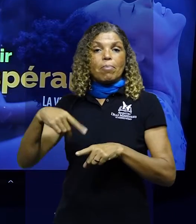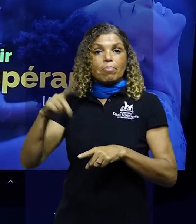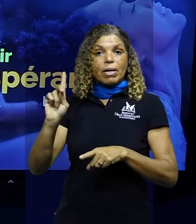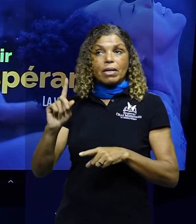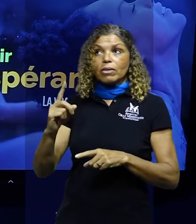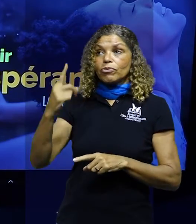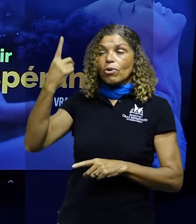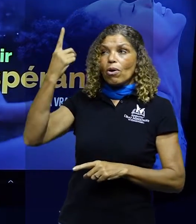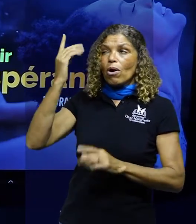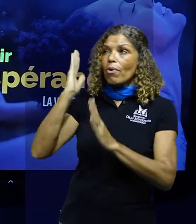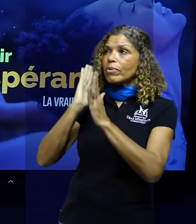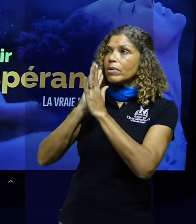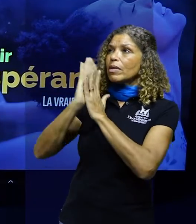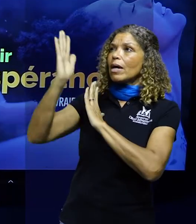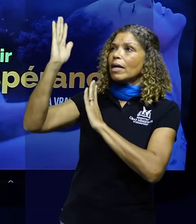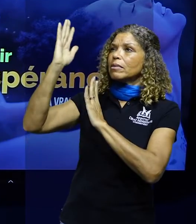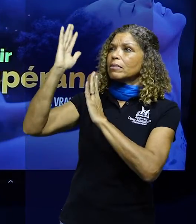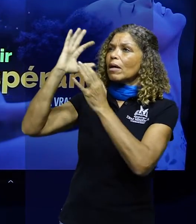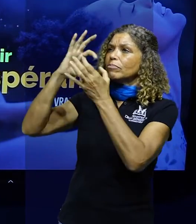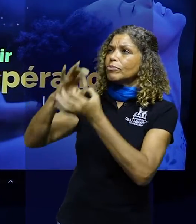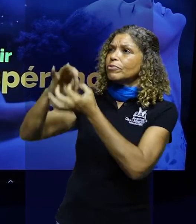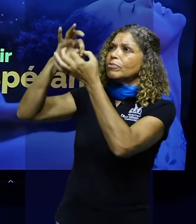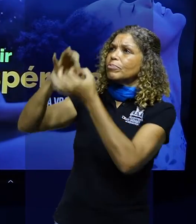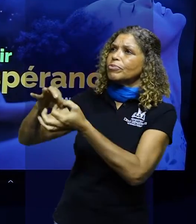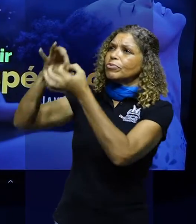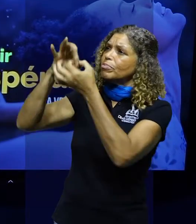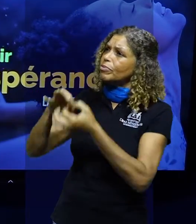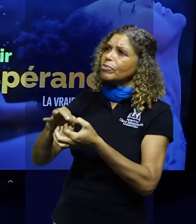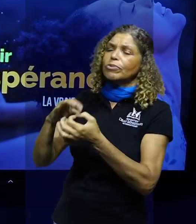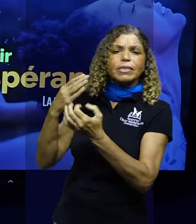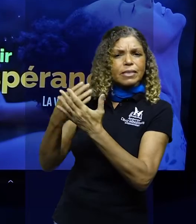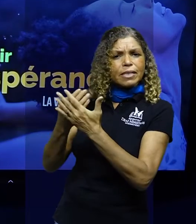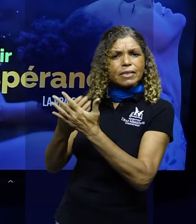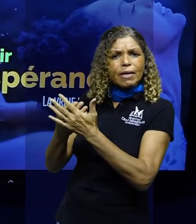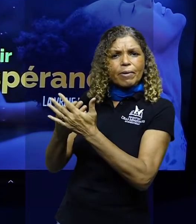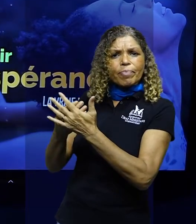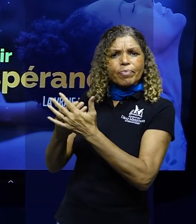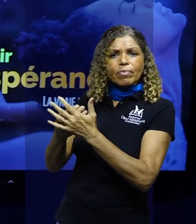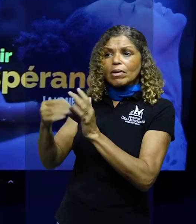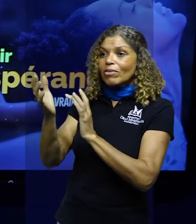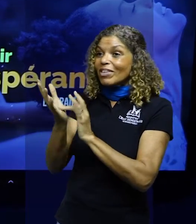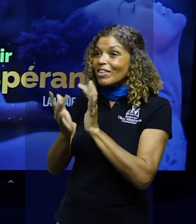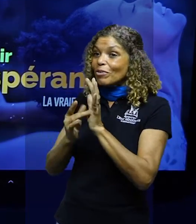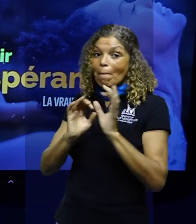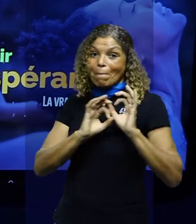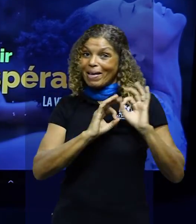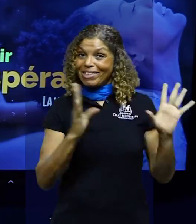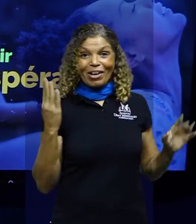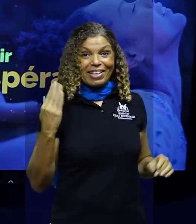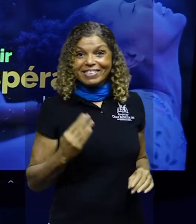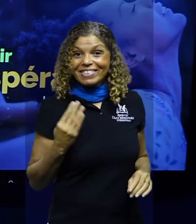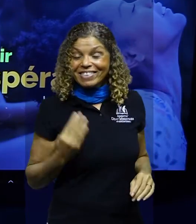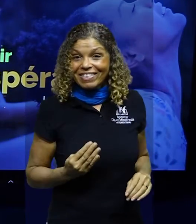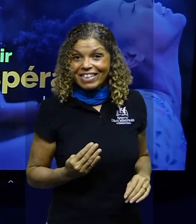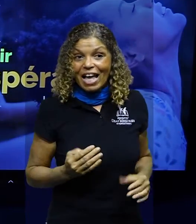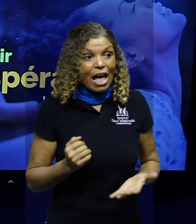aussi en prise directe avec le Père de par sa nature divine. Par conséquent, Jésus n'a besoin de